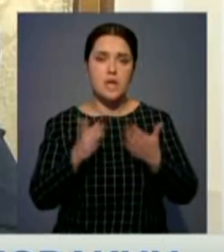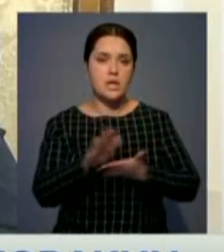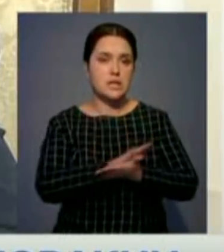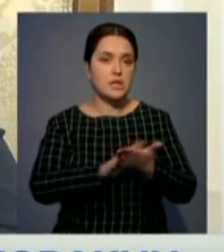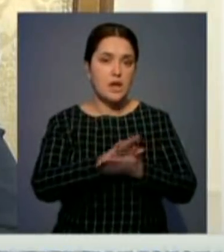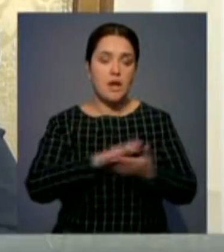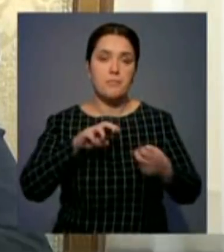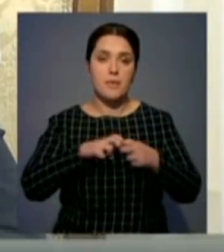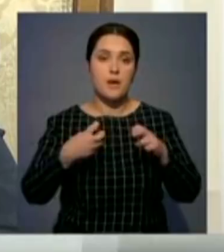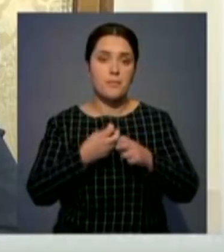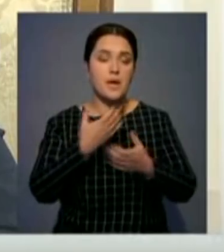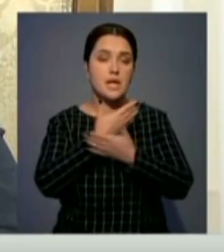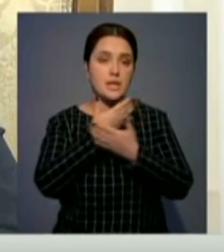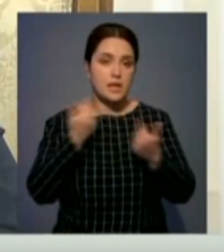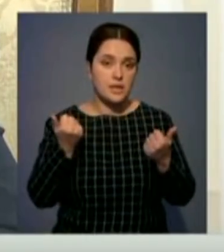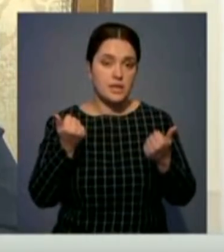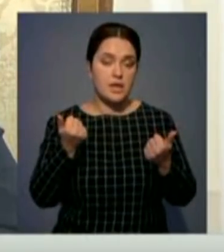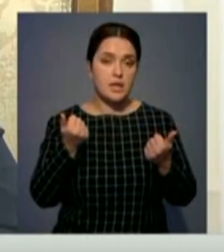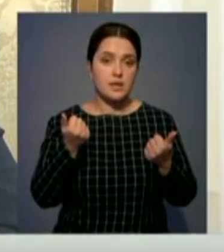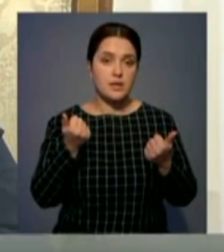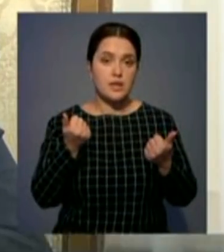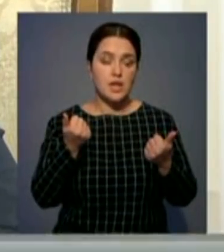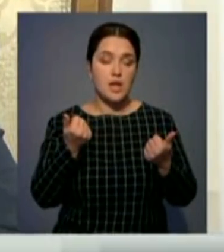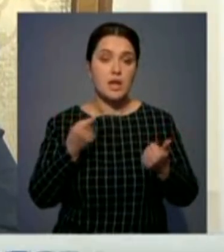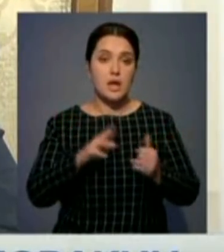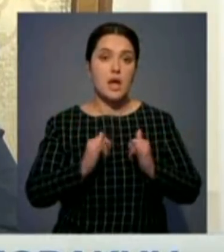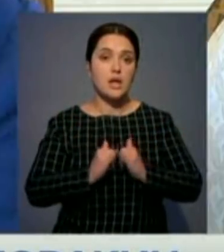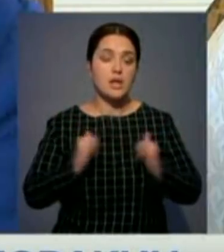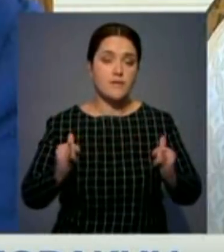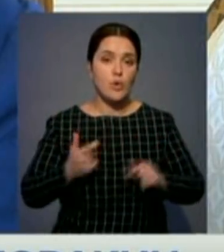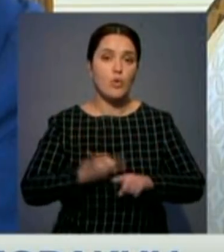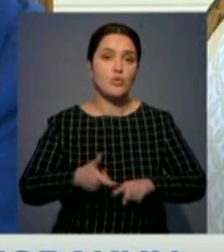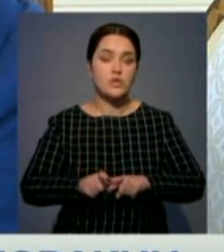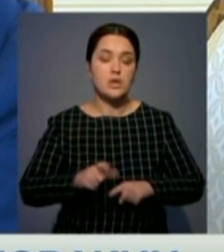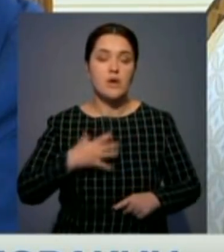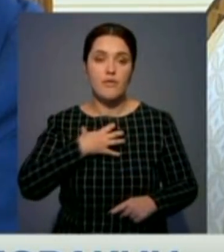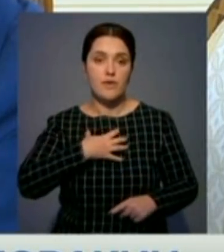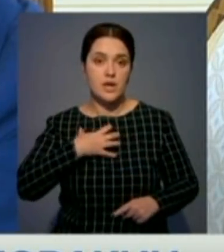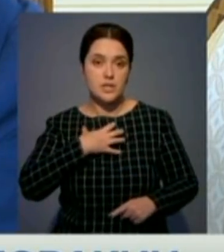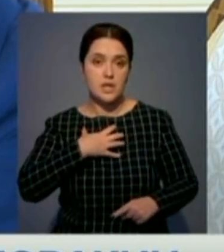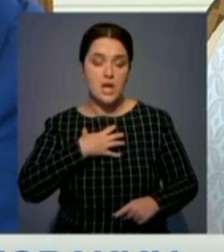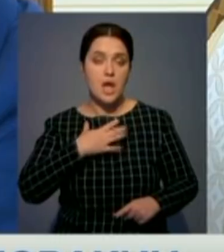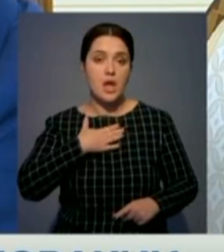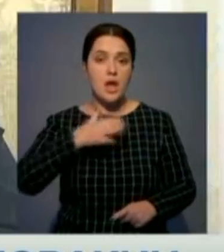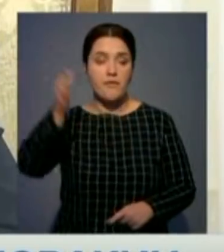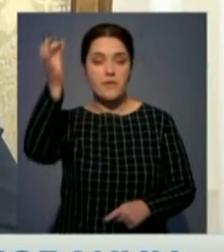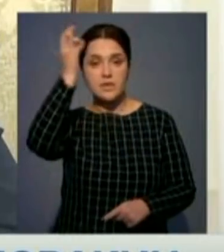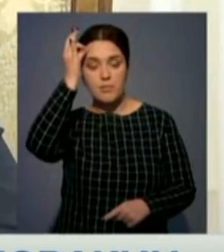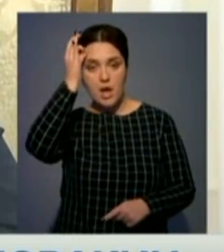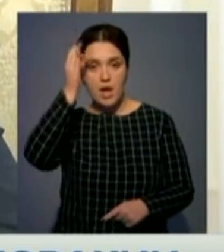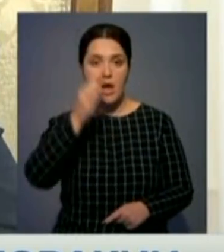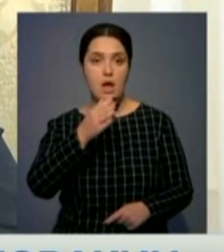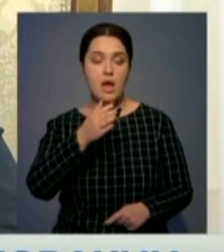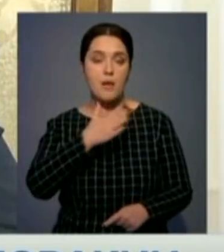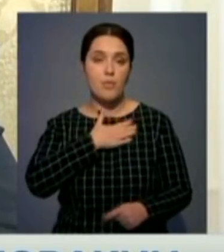ни политических, ни экономических. И то есть для развития очень важно. И я вспоминаю мою встречу